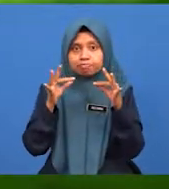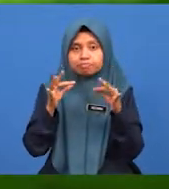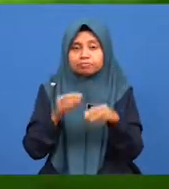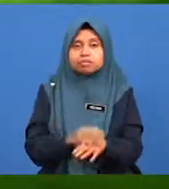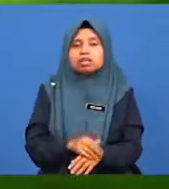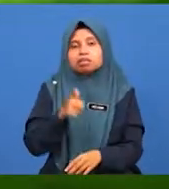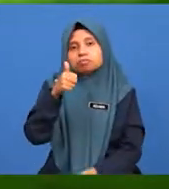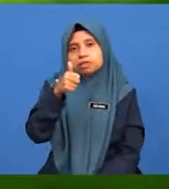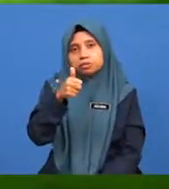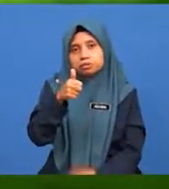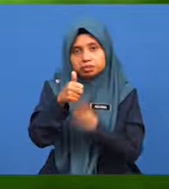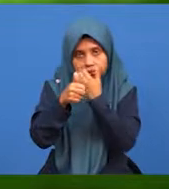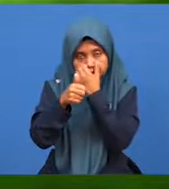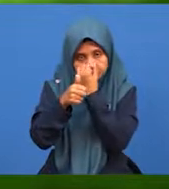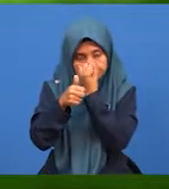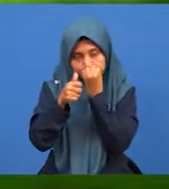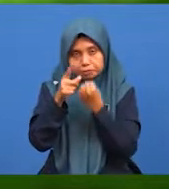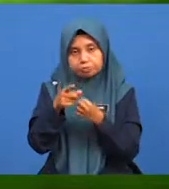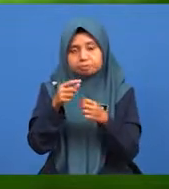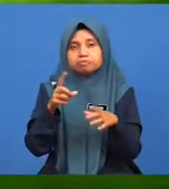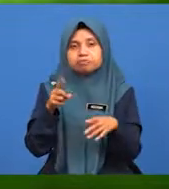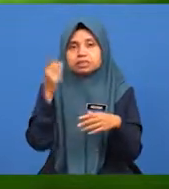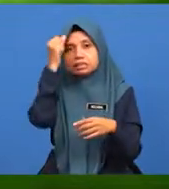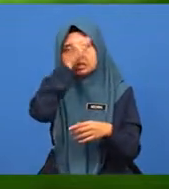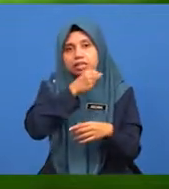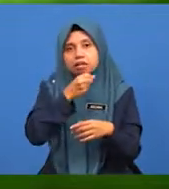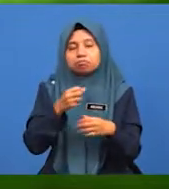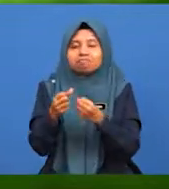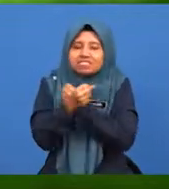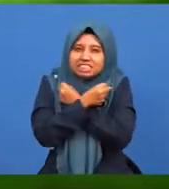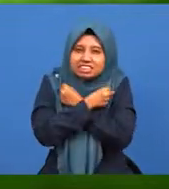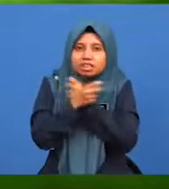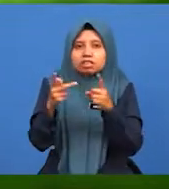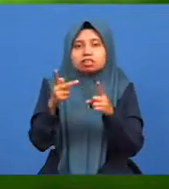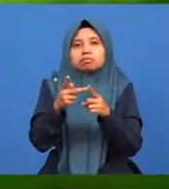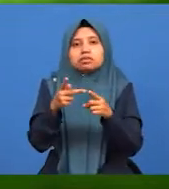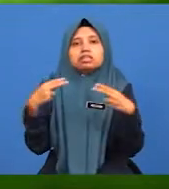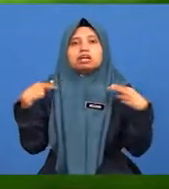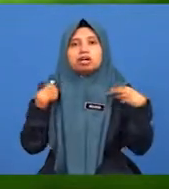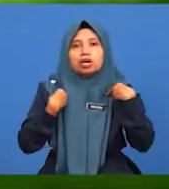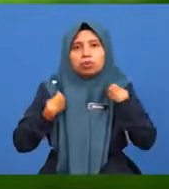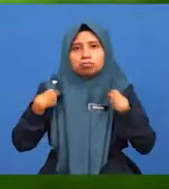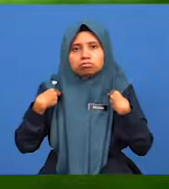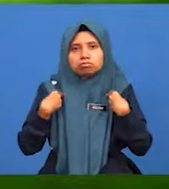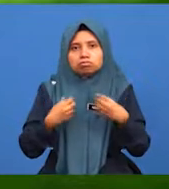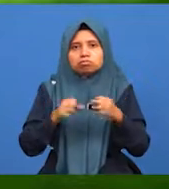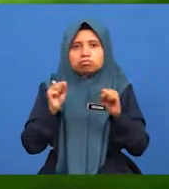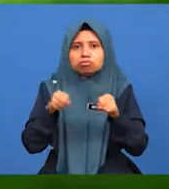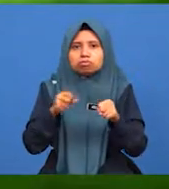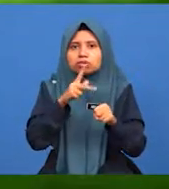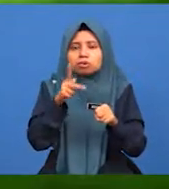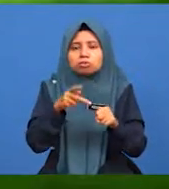penyayang terhadap haiwan. Bolehkah kamu nyatakan penjodoh bilangan yang sesuai untuk kucing